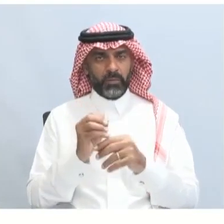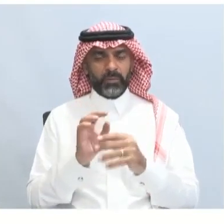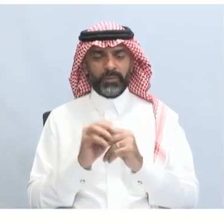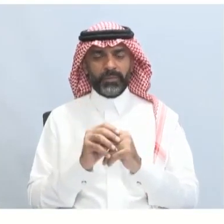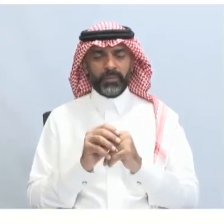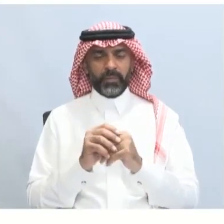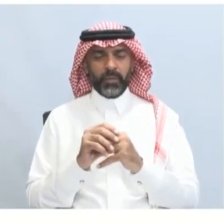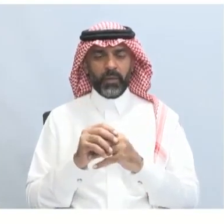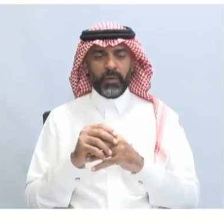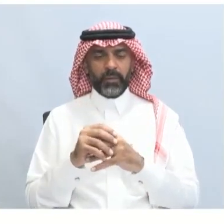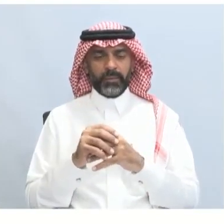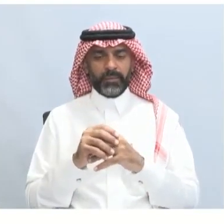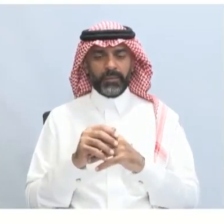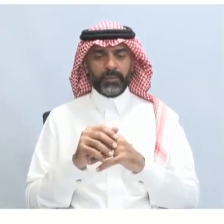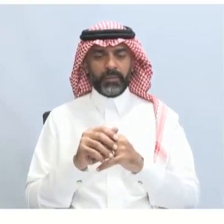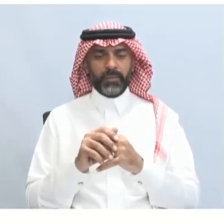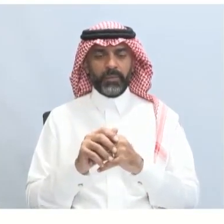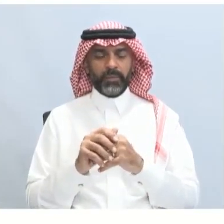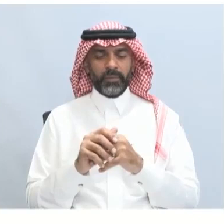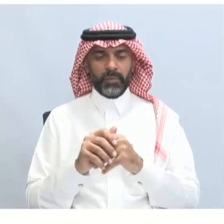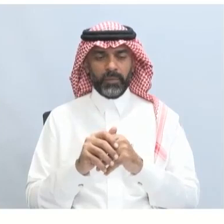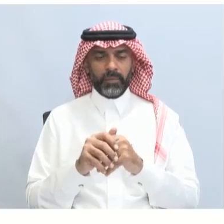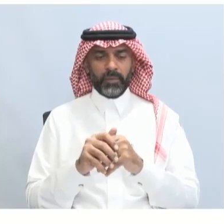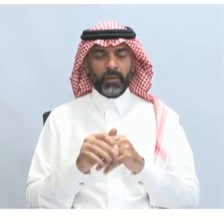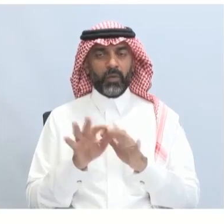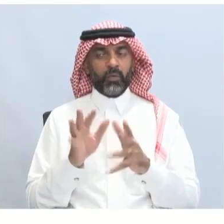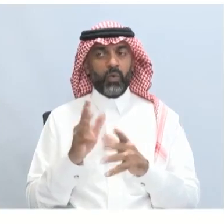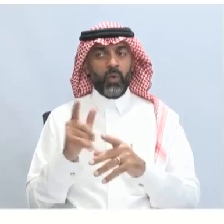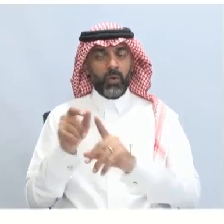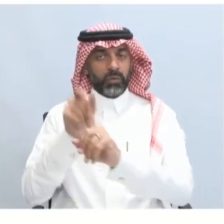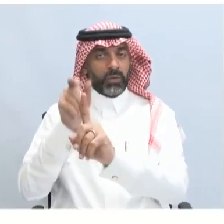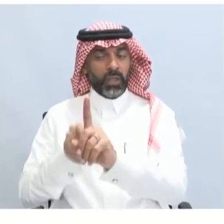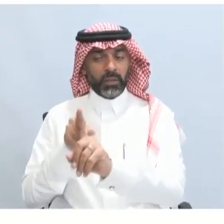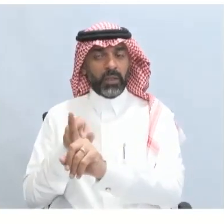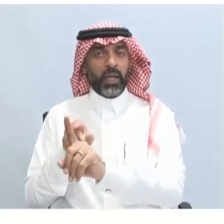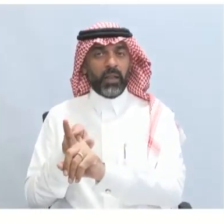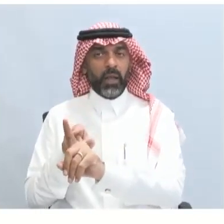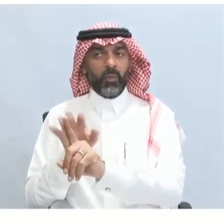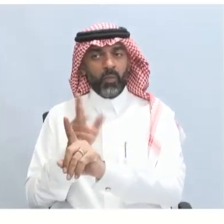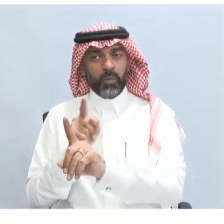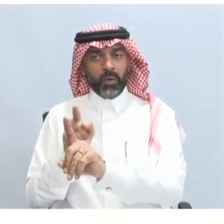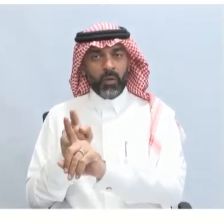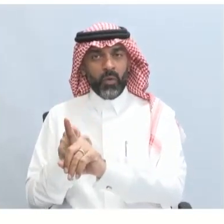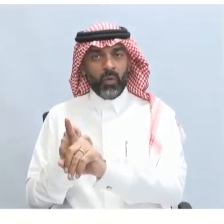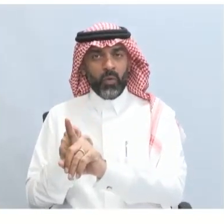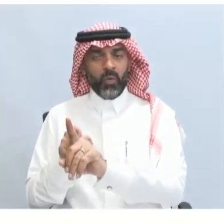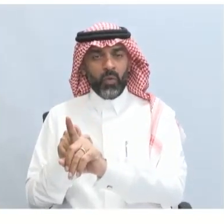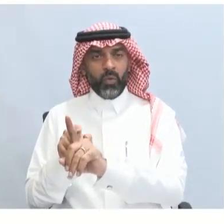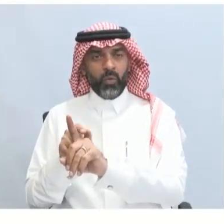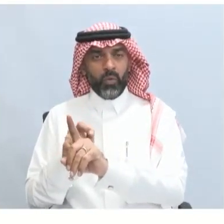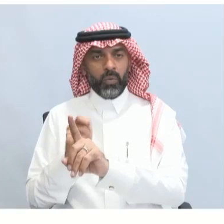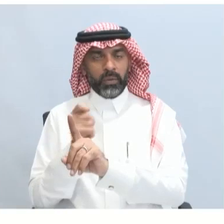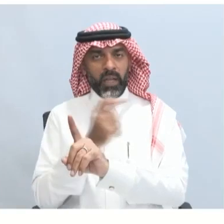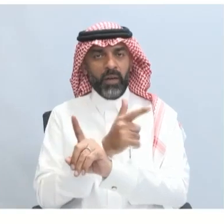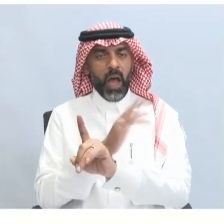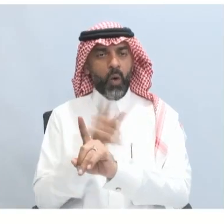ان يكون دائنا بحقوق او مدنا بالتزامات اما ان يكون دائنا او يكون مدين ولا تلازم هذه